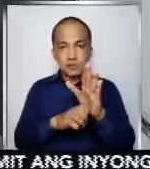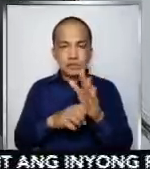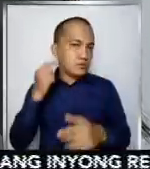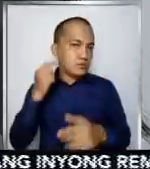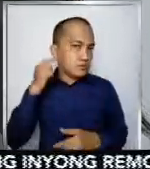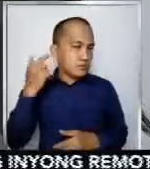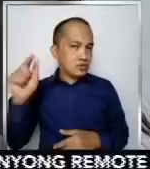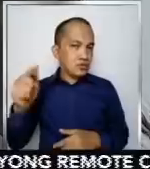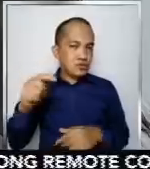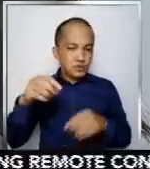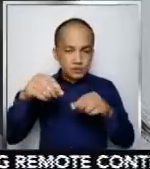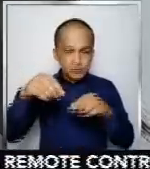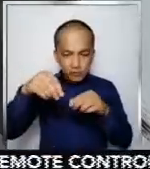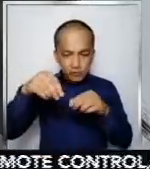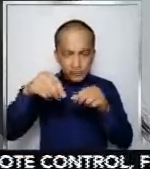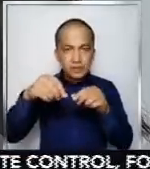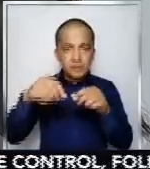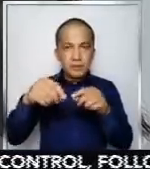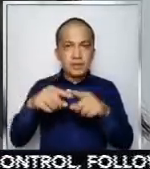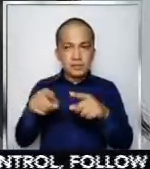pagka pre-present nila dito sa mga